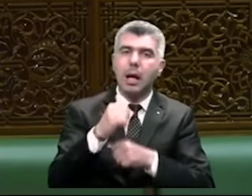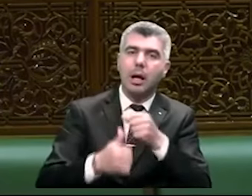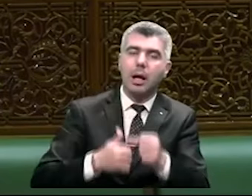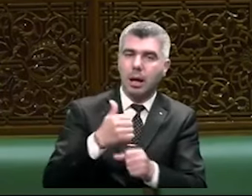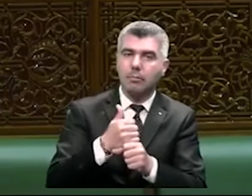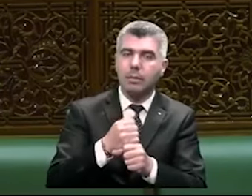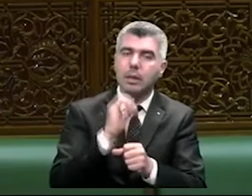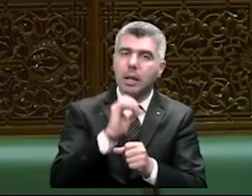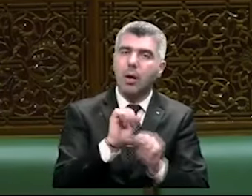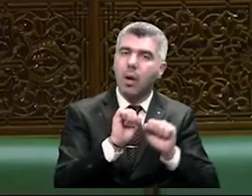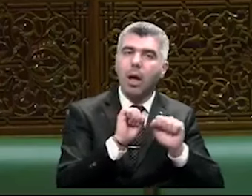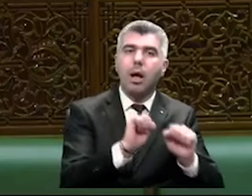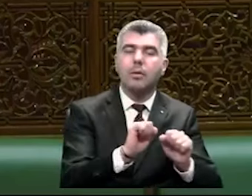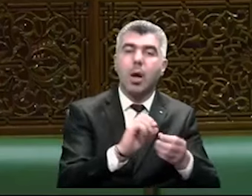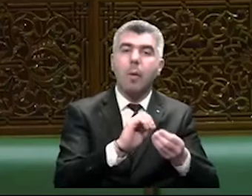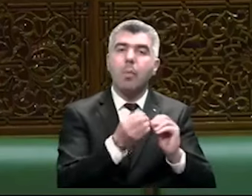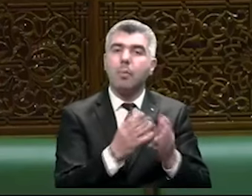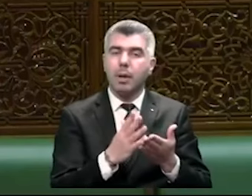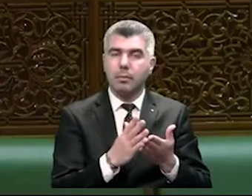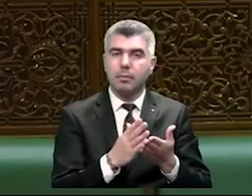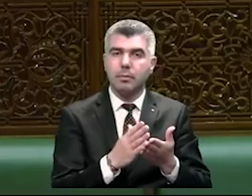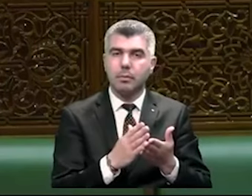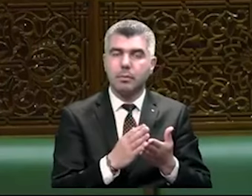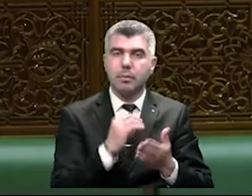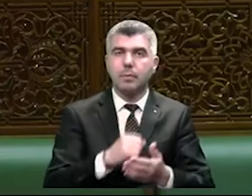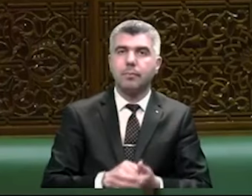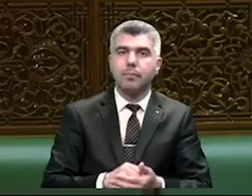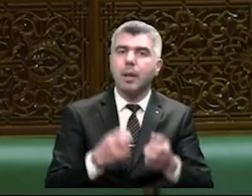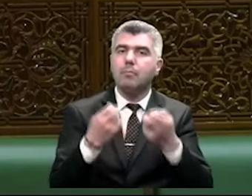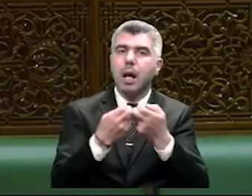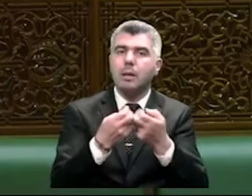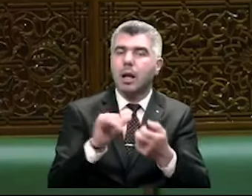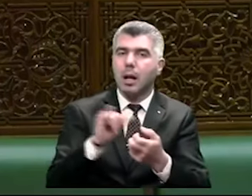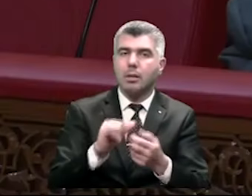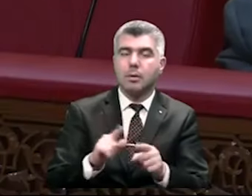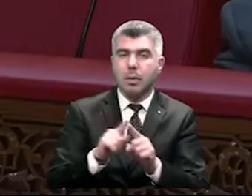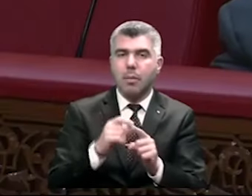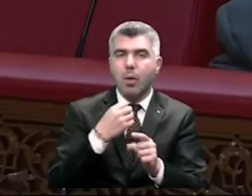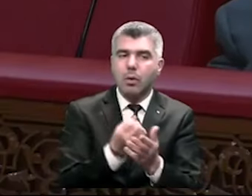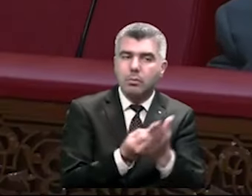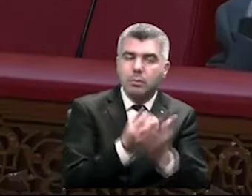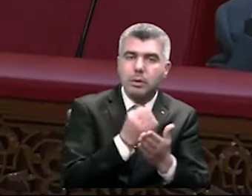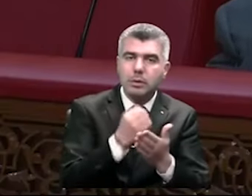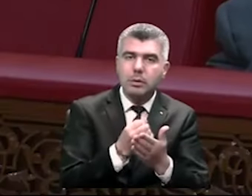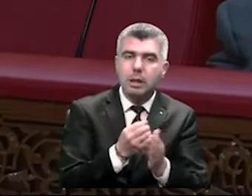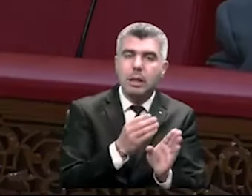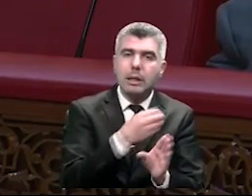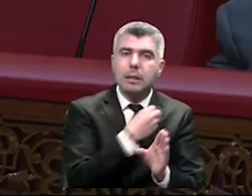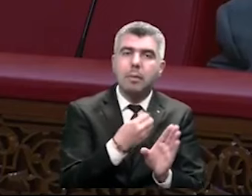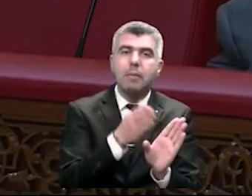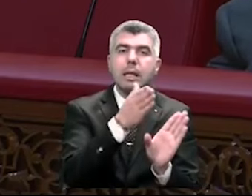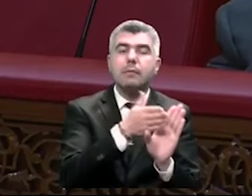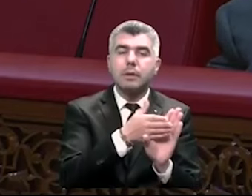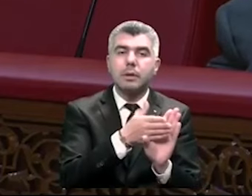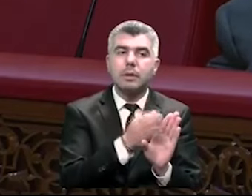بيت القصيد را هي فين كاين مشكل السيد الوزير علاش ونعطيك المثال هذاك الكوتش كتكلم عليه احنا محتاجين السيد الوزير وتنظ